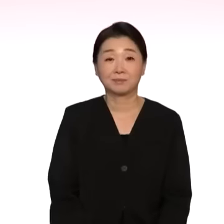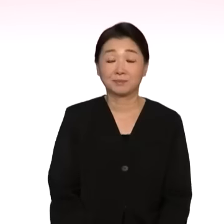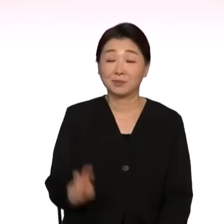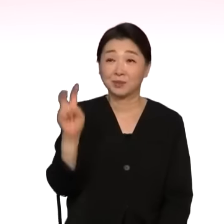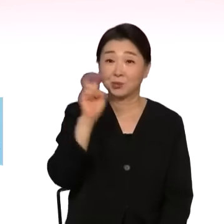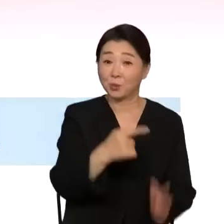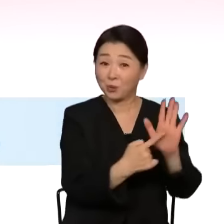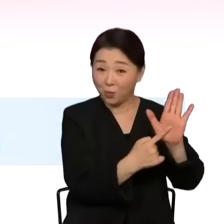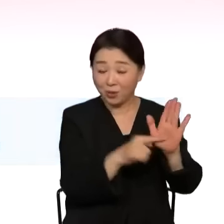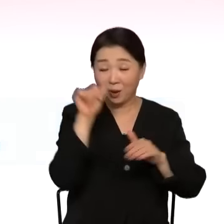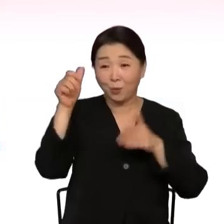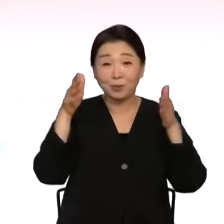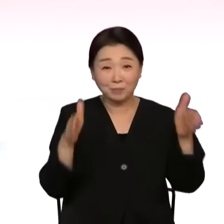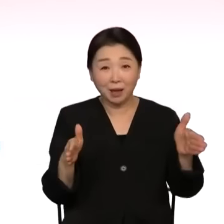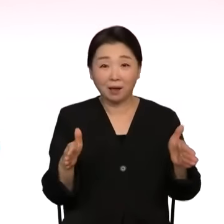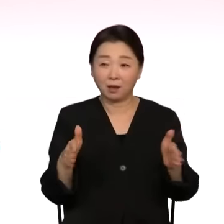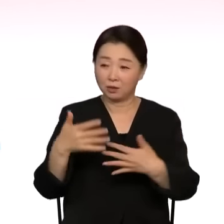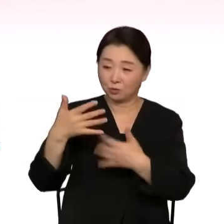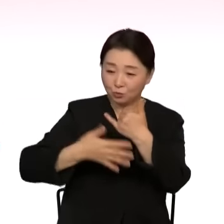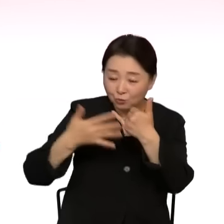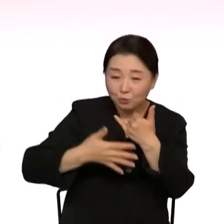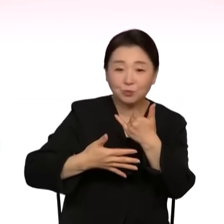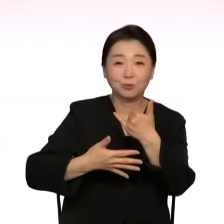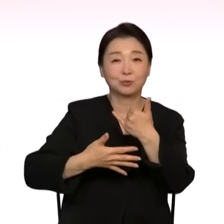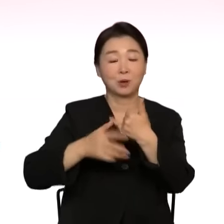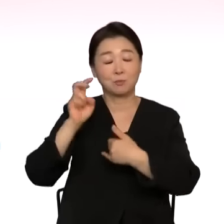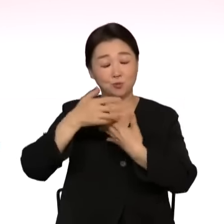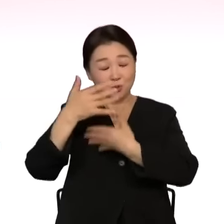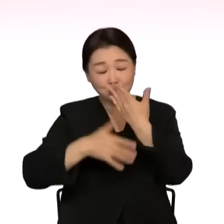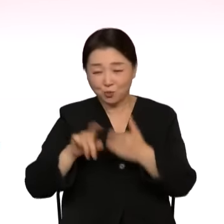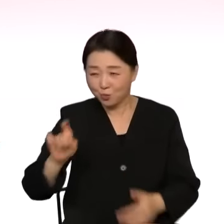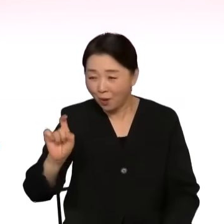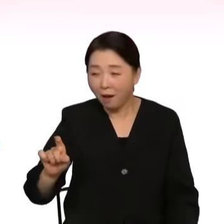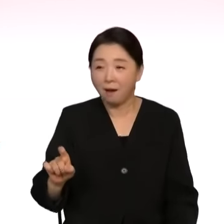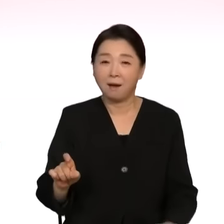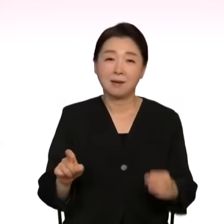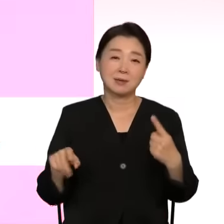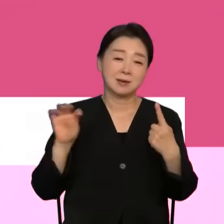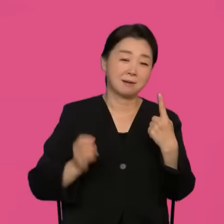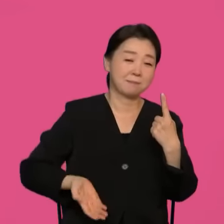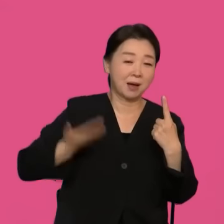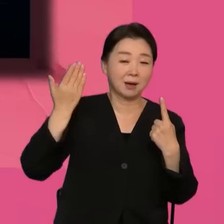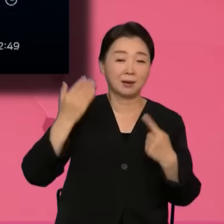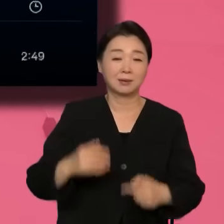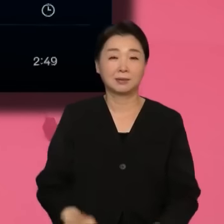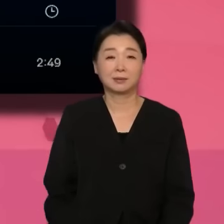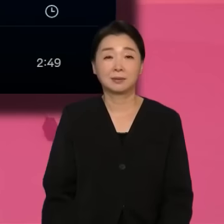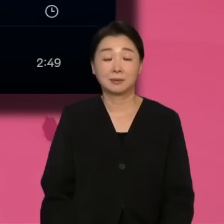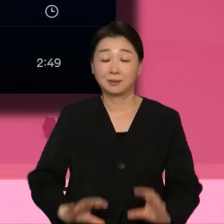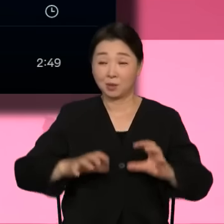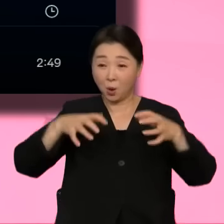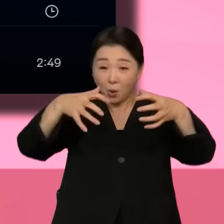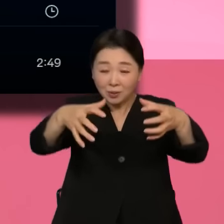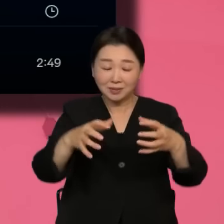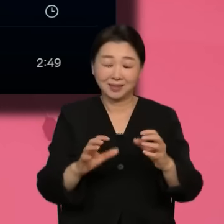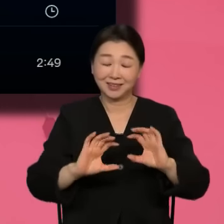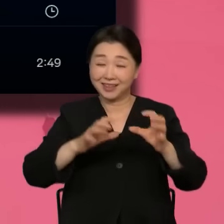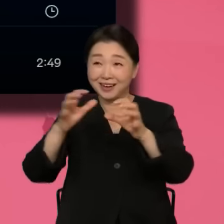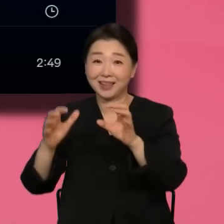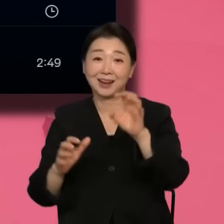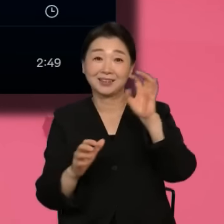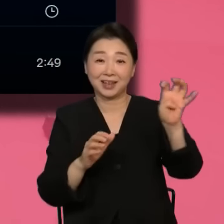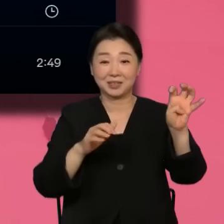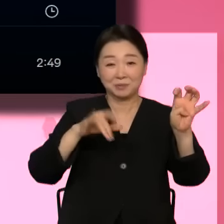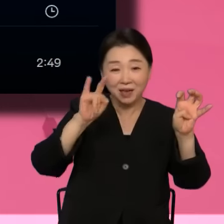노래가 공개된 지 닷새째, 유튜브에서 뮤직비디오 조회수는 1억 뷰를 넘어섰습니다. 전 세계 40개 나라